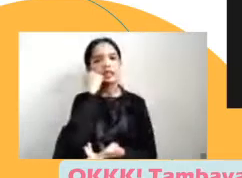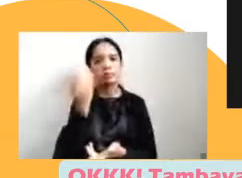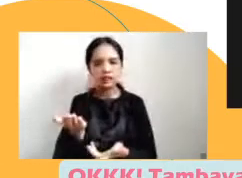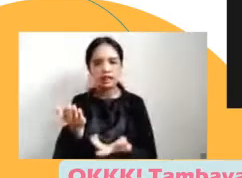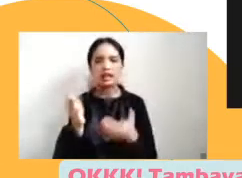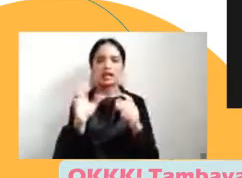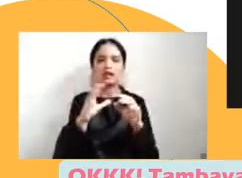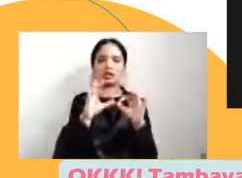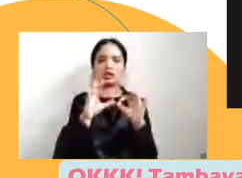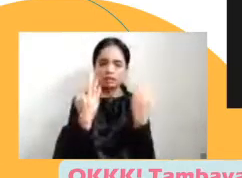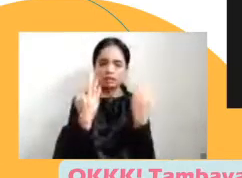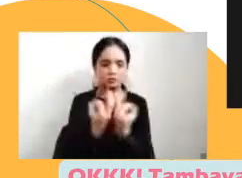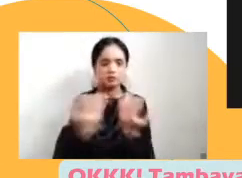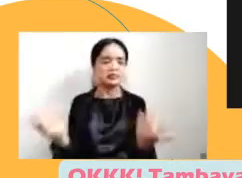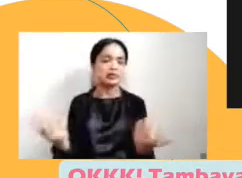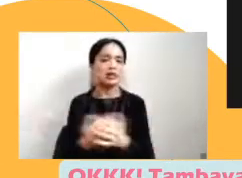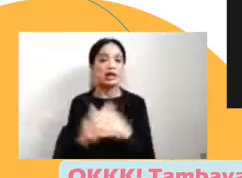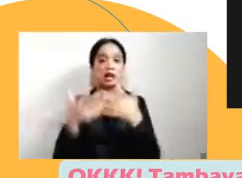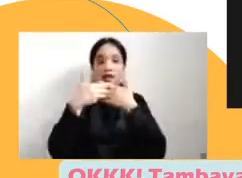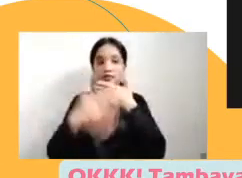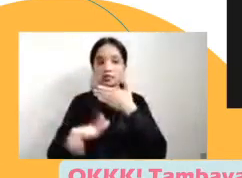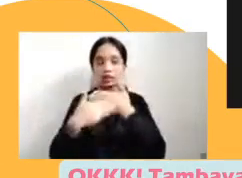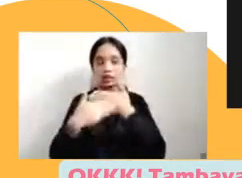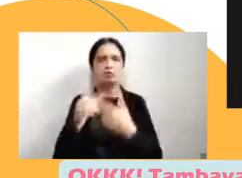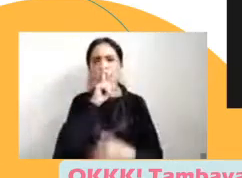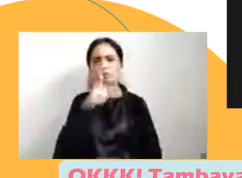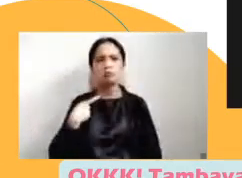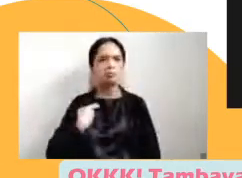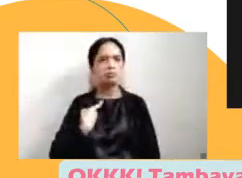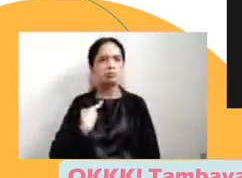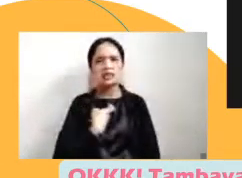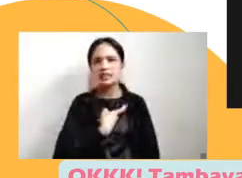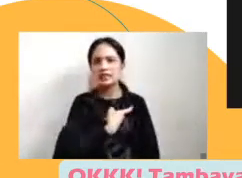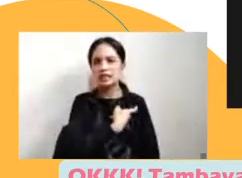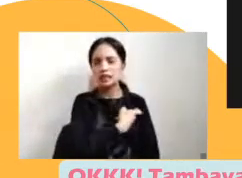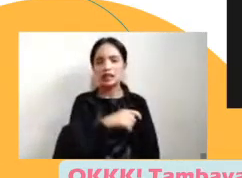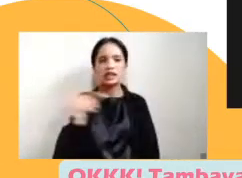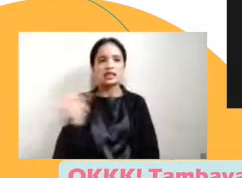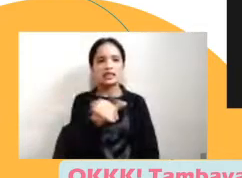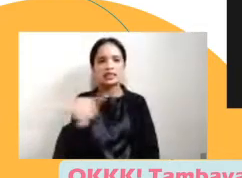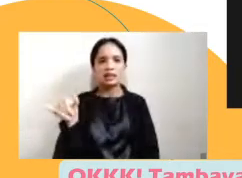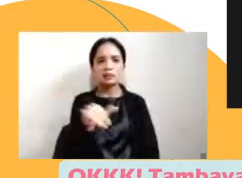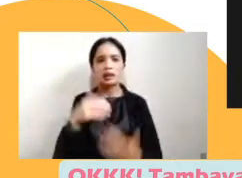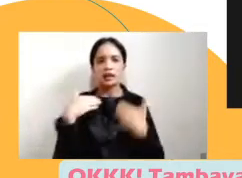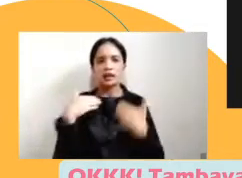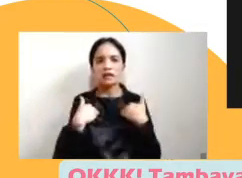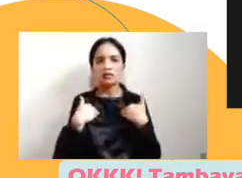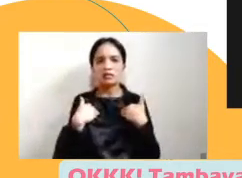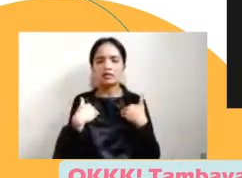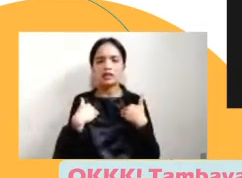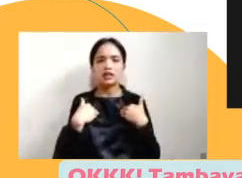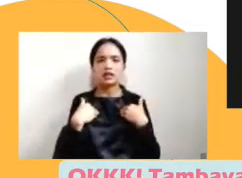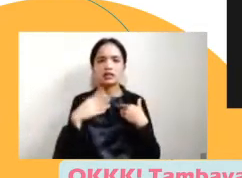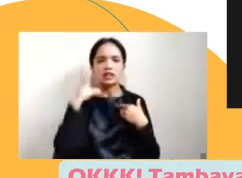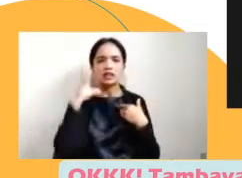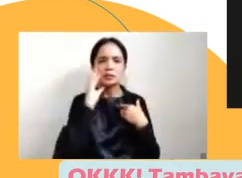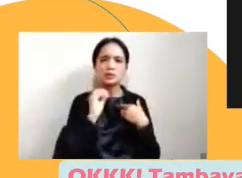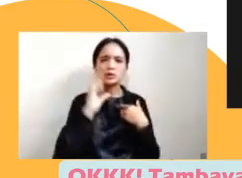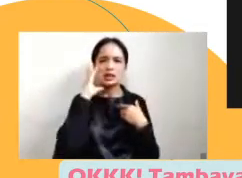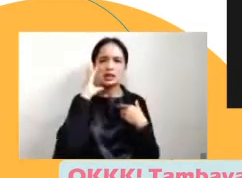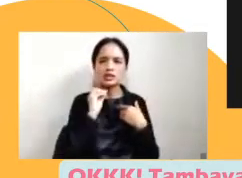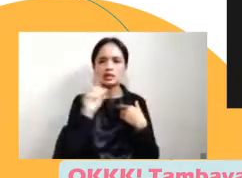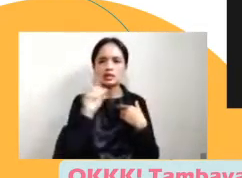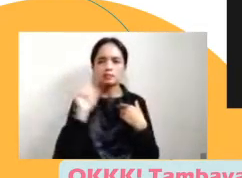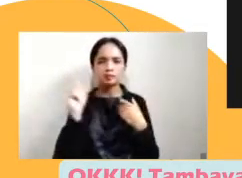Na parang afternoon, no, masakit para tayong nagkaroon ng unos, no? Naka-experience